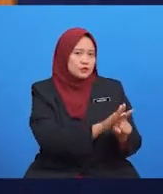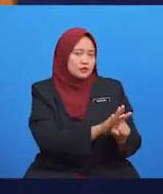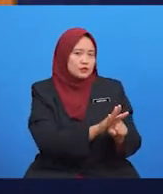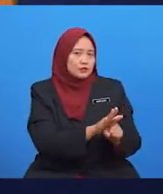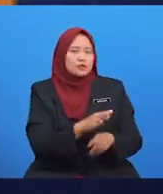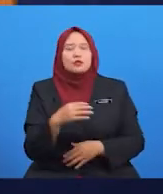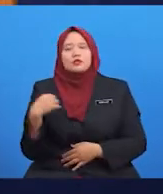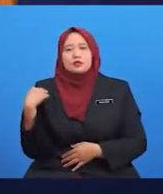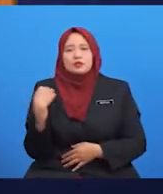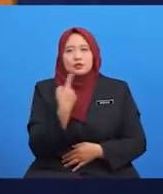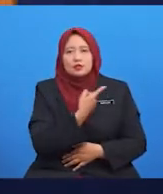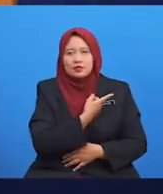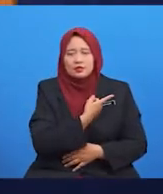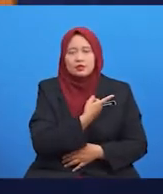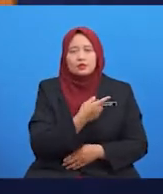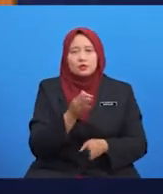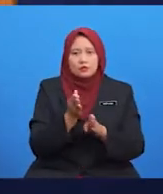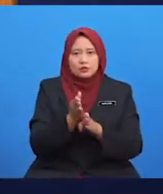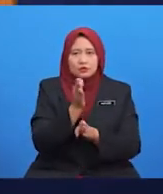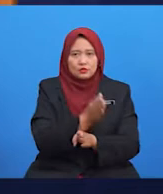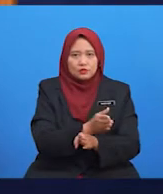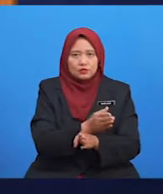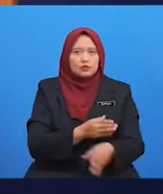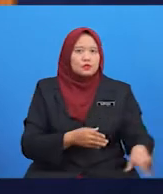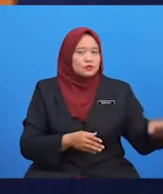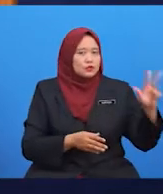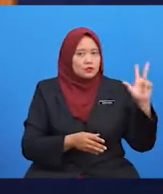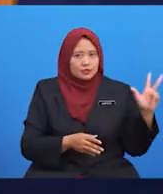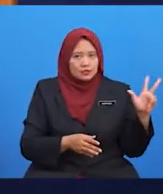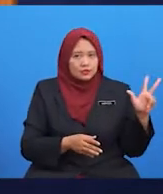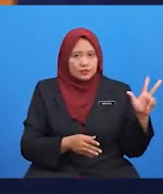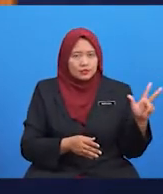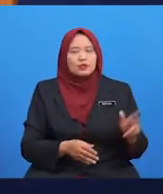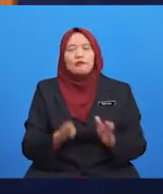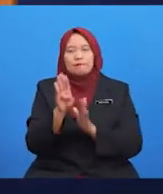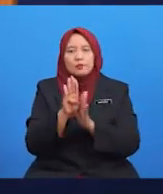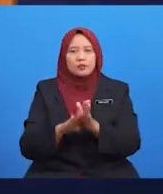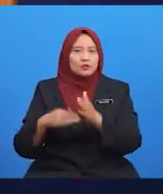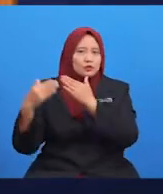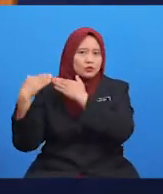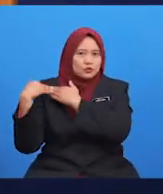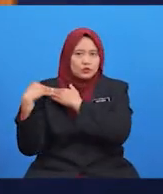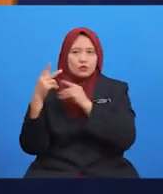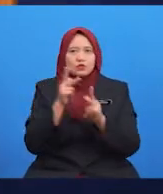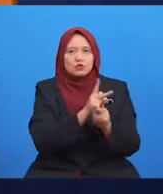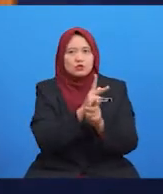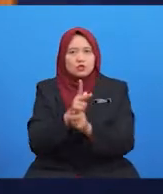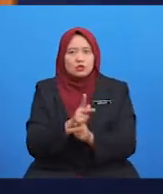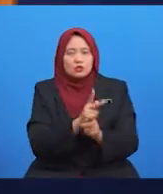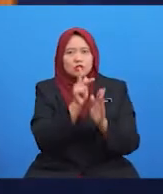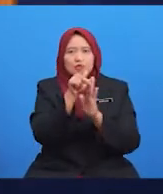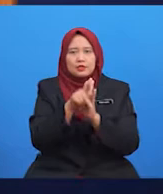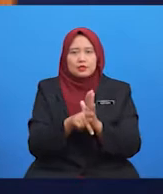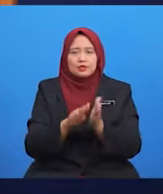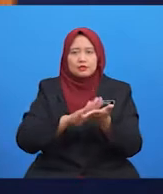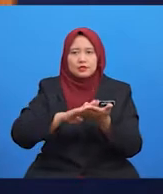Ketiga, nilai bertanggungjawab menjaga kebersihan. Sikap menjaga kebersihan penting